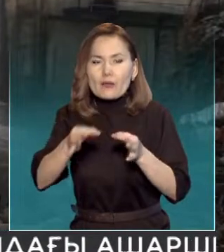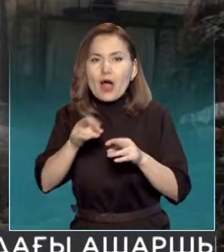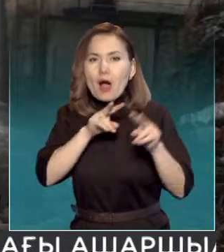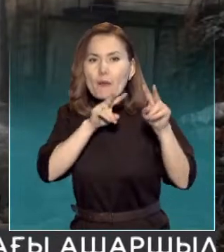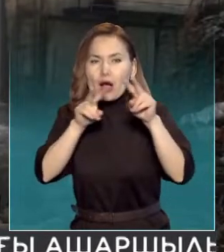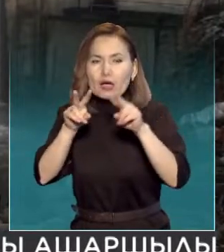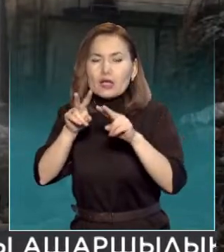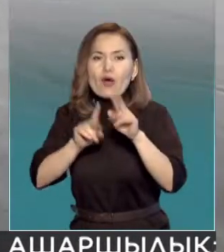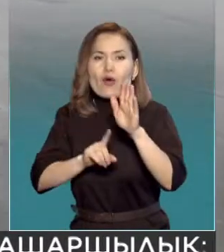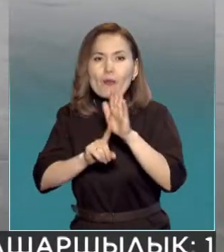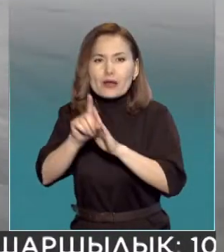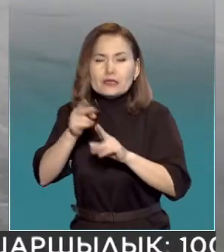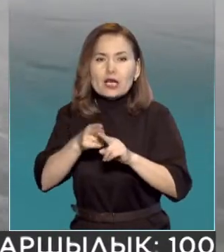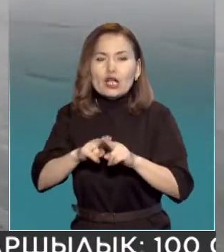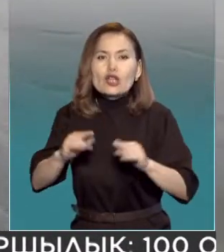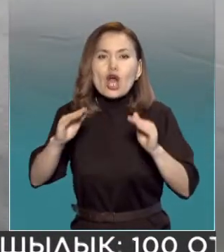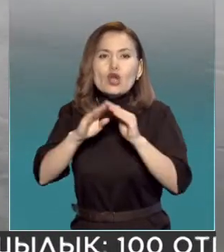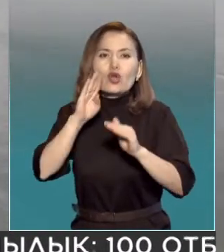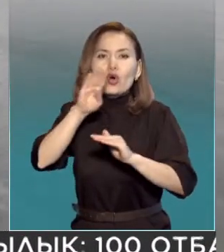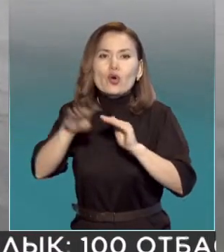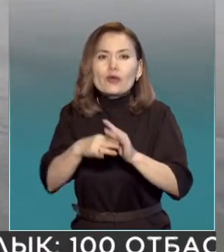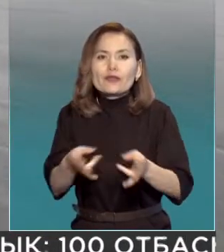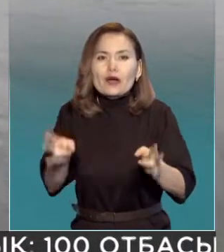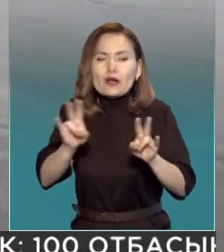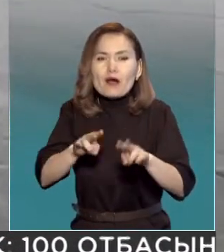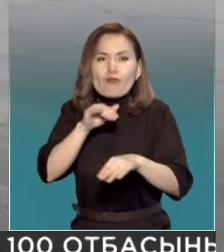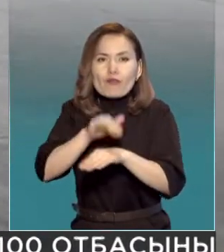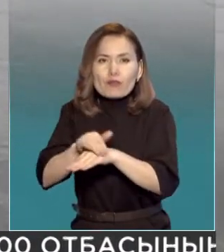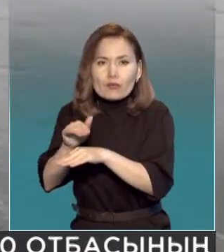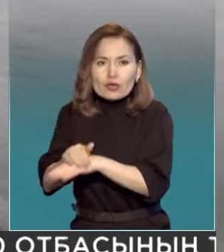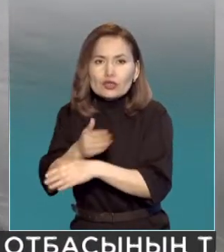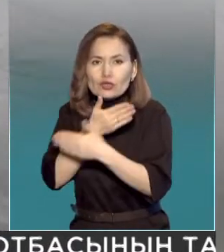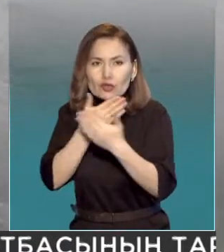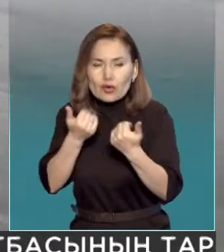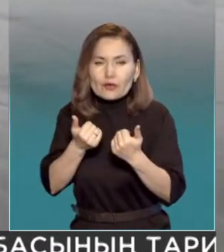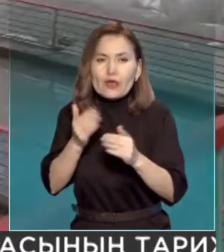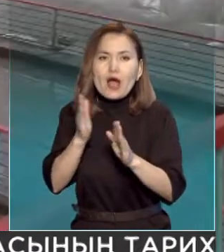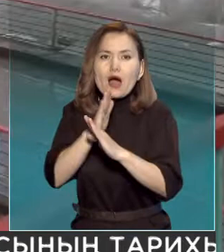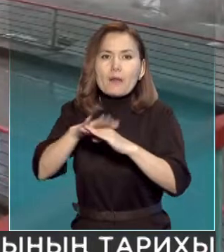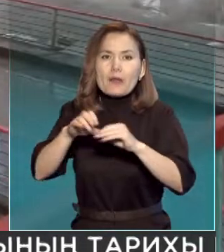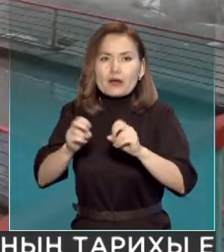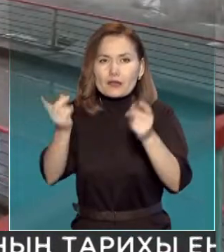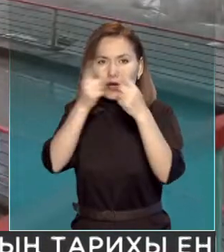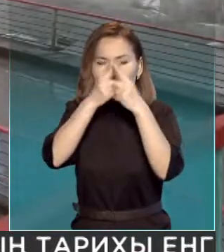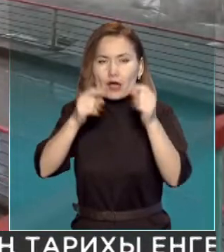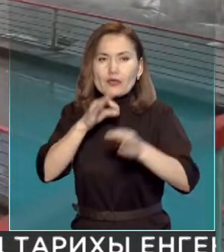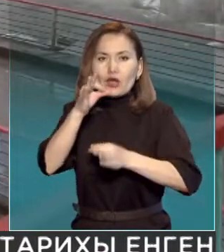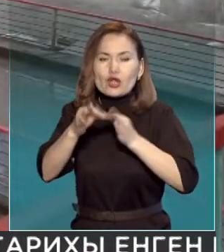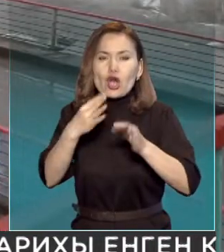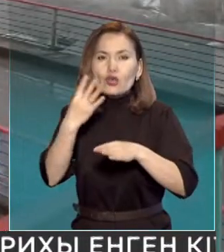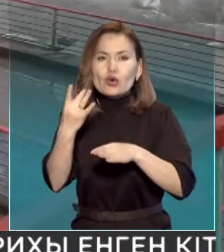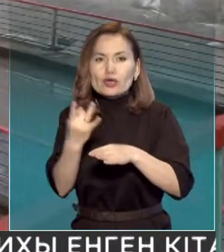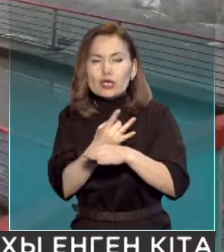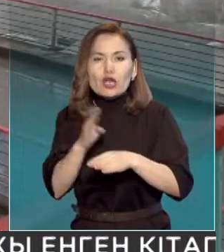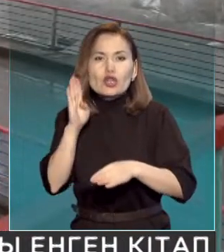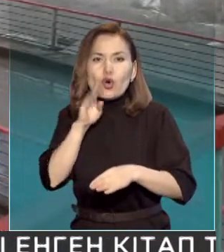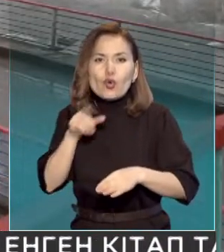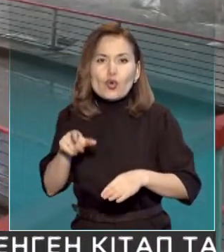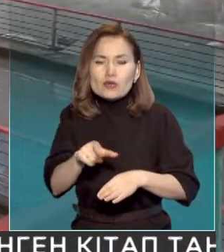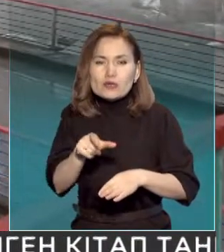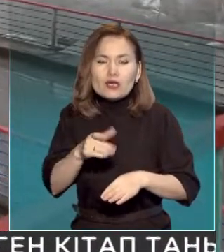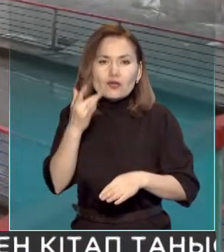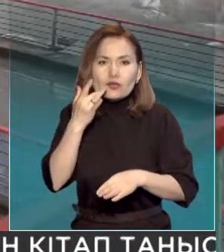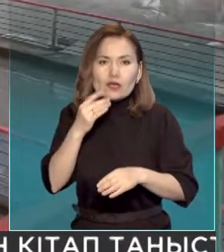қалында. Дегенмен үйлерді су басу, жолдарды шаю фактілері тіркелген жоқ. Гидролог мамандар тәулігіне 4 рет өзен көлдерде